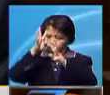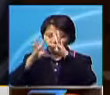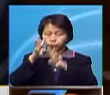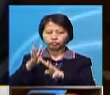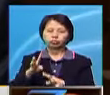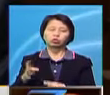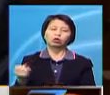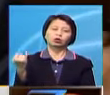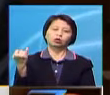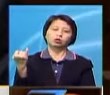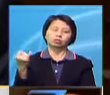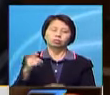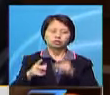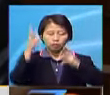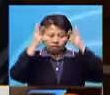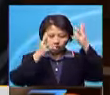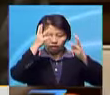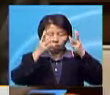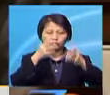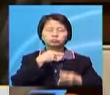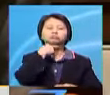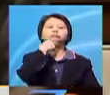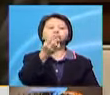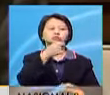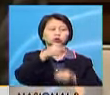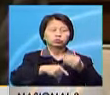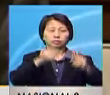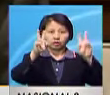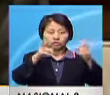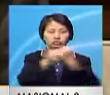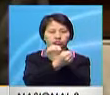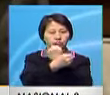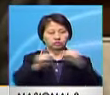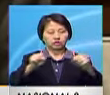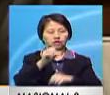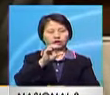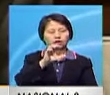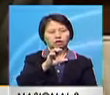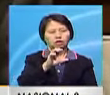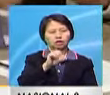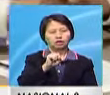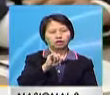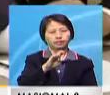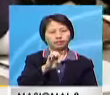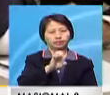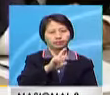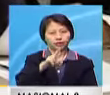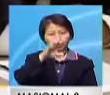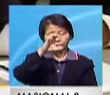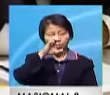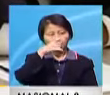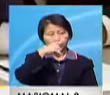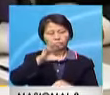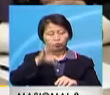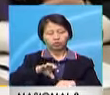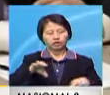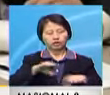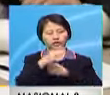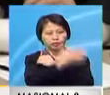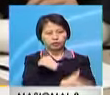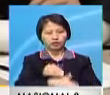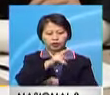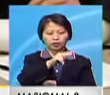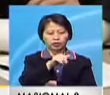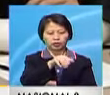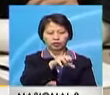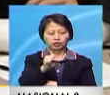nuklear. Kebimbangan juga dizahirkan mengenai isu keselamatan siber yang perlu dilaksana semua negara anggota NSS